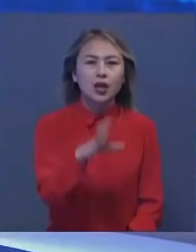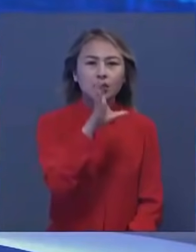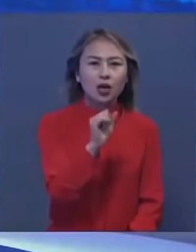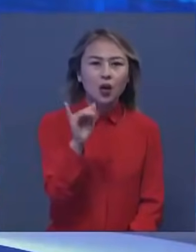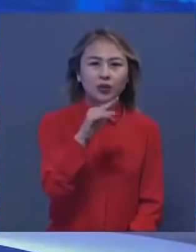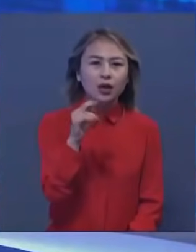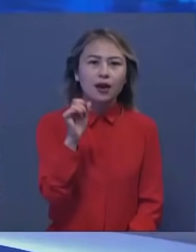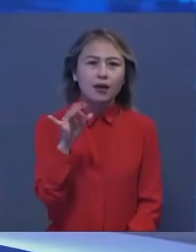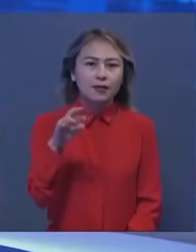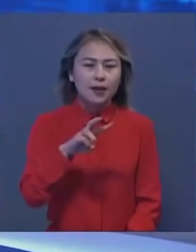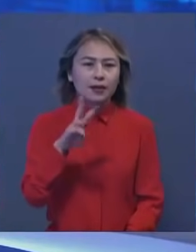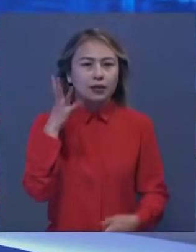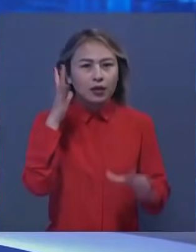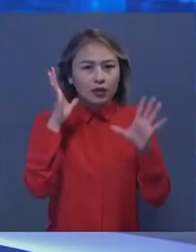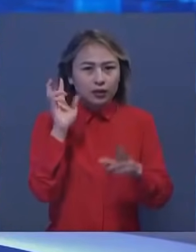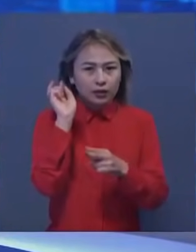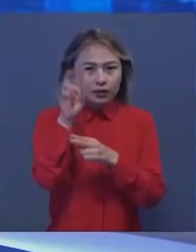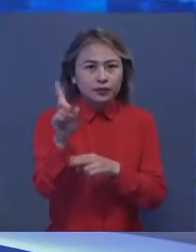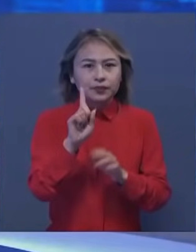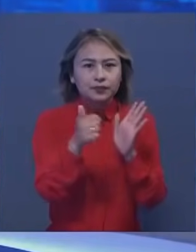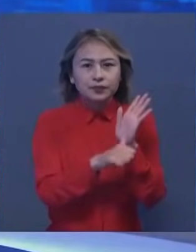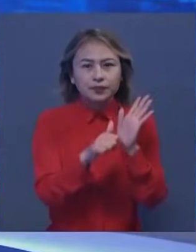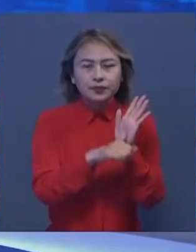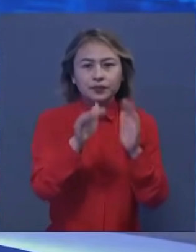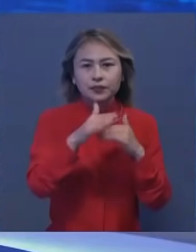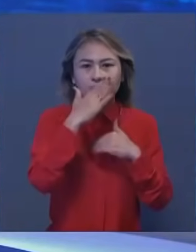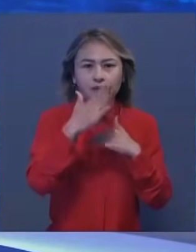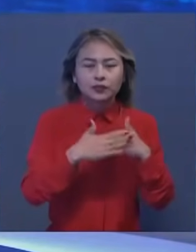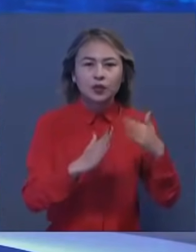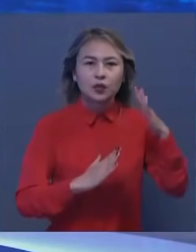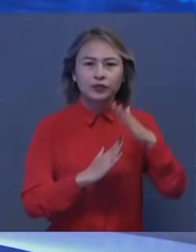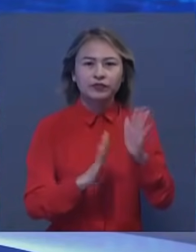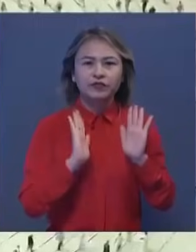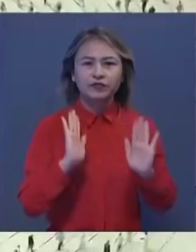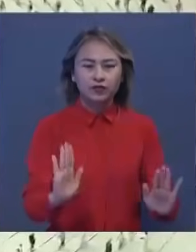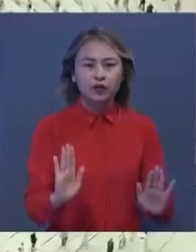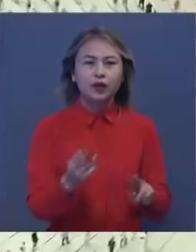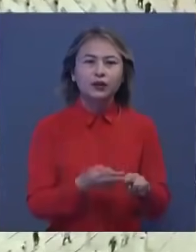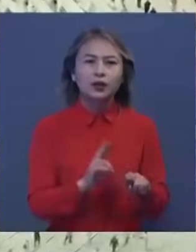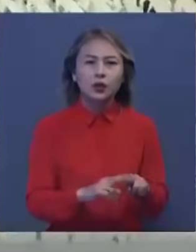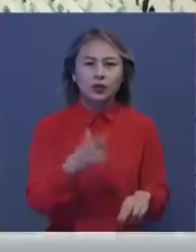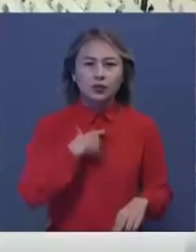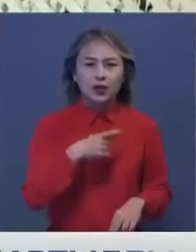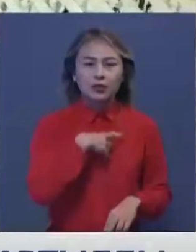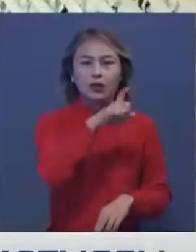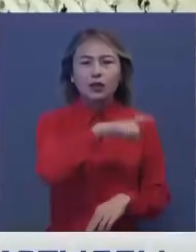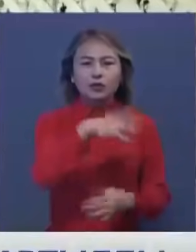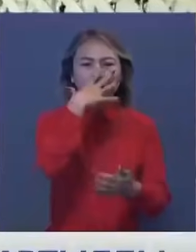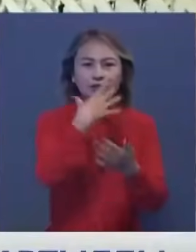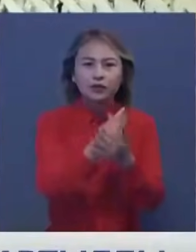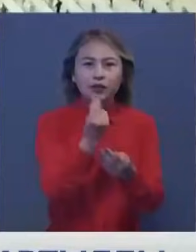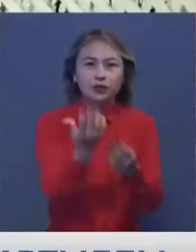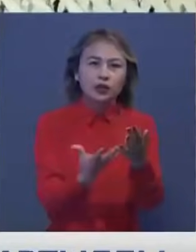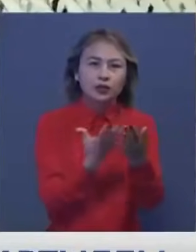Сауд Арабиясы Меккеге қажылық жасаушылар санын 60 мыңға дейін шектеді. Корольдік тек өз азаматтарына ғана